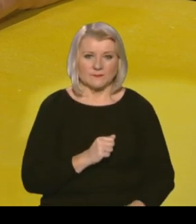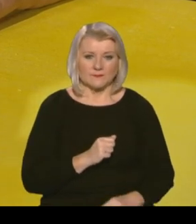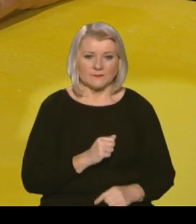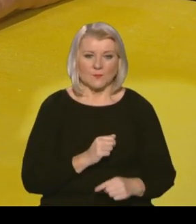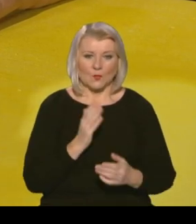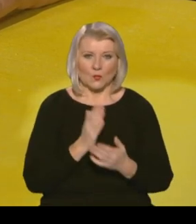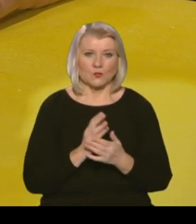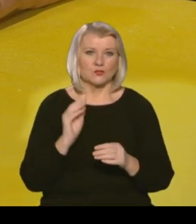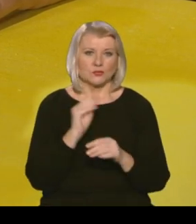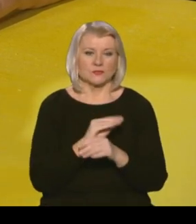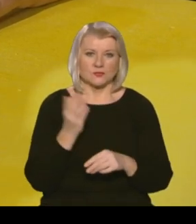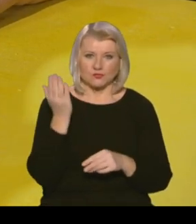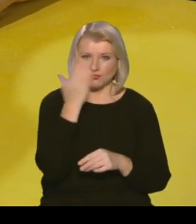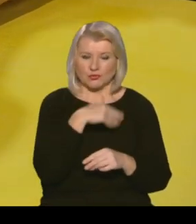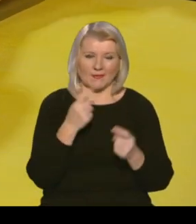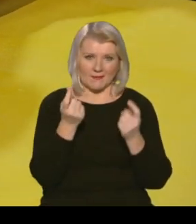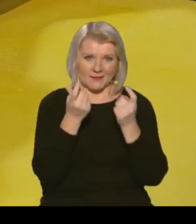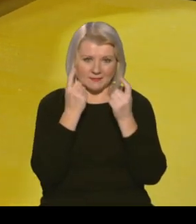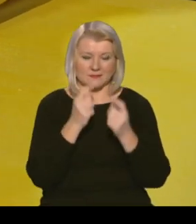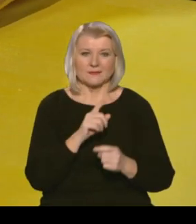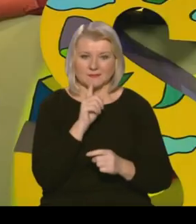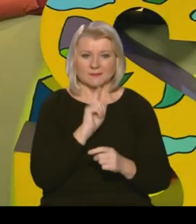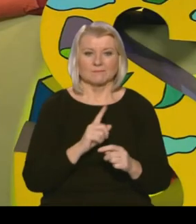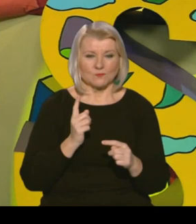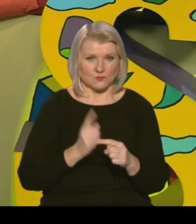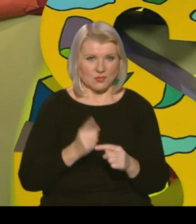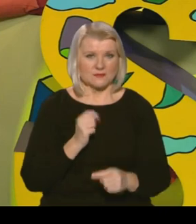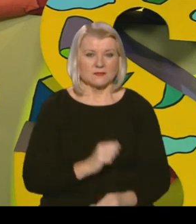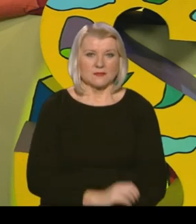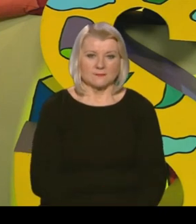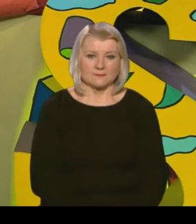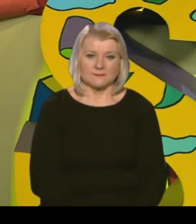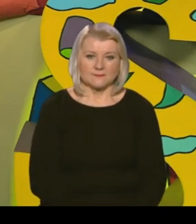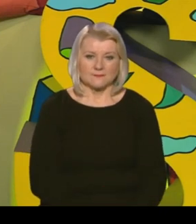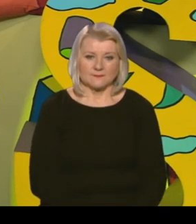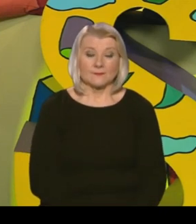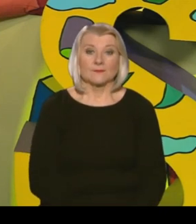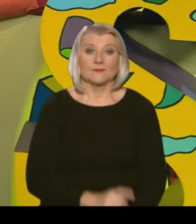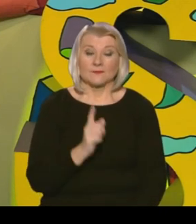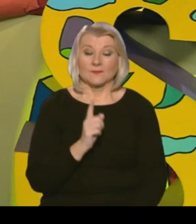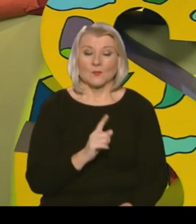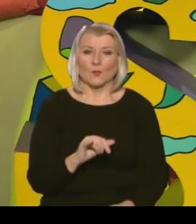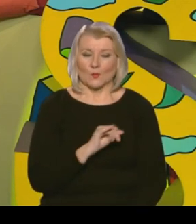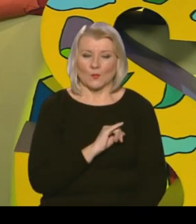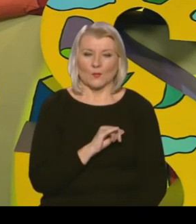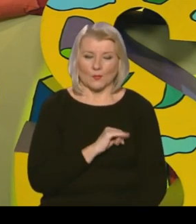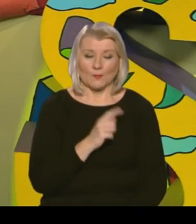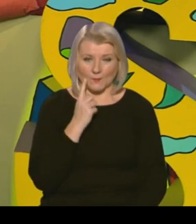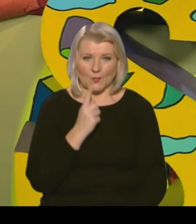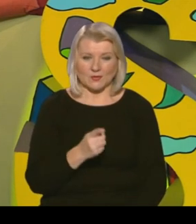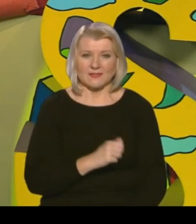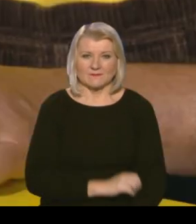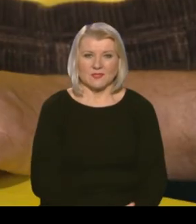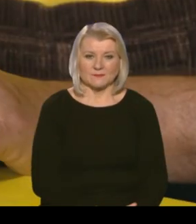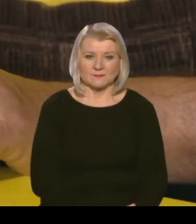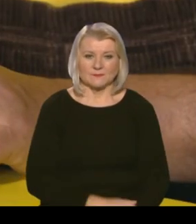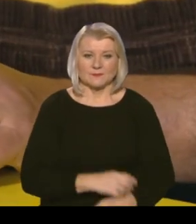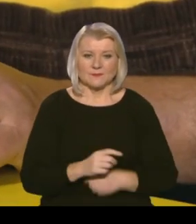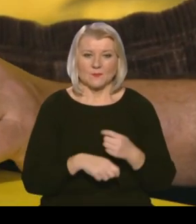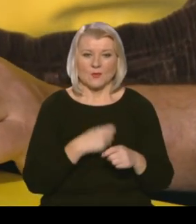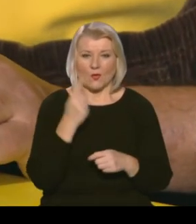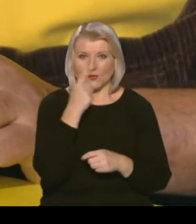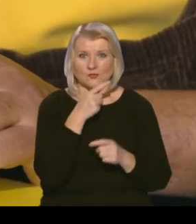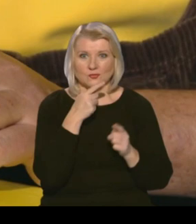máš panenky tam, jak mají být. A teď se dívej, Františku, jak jsi